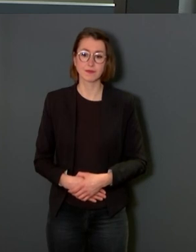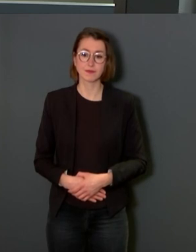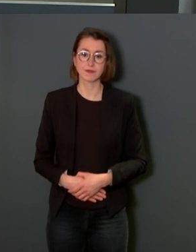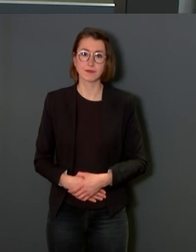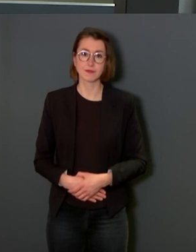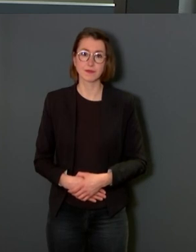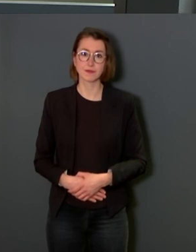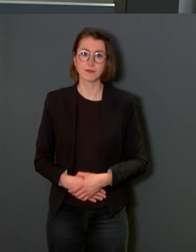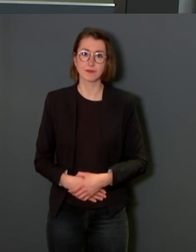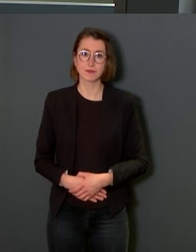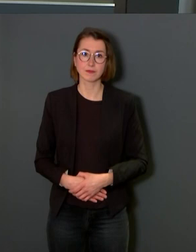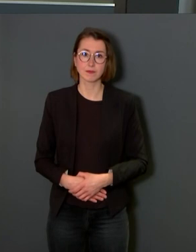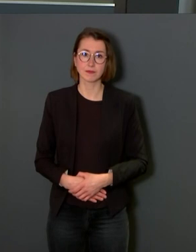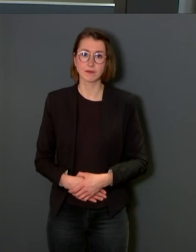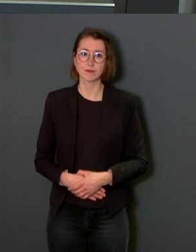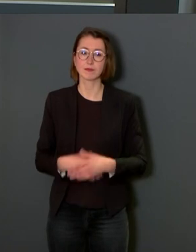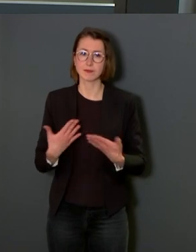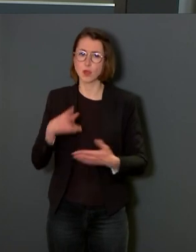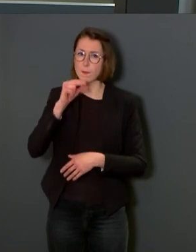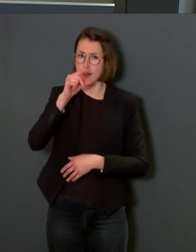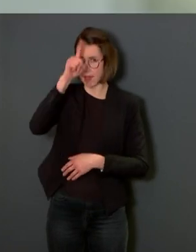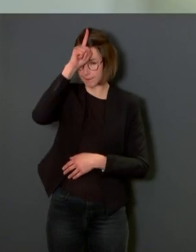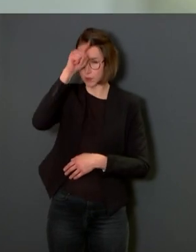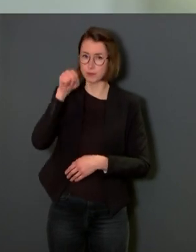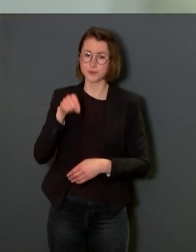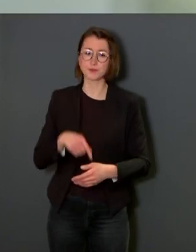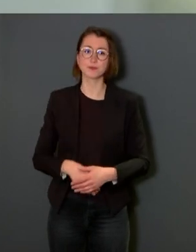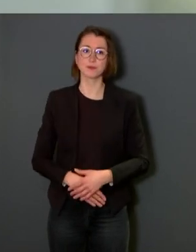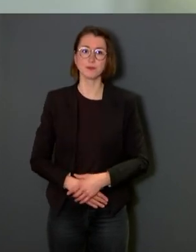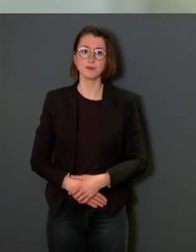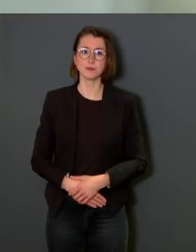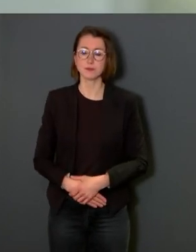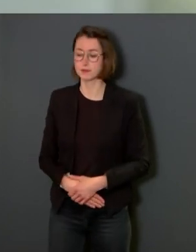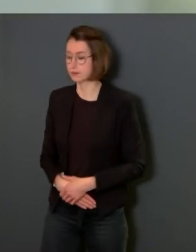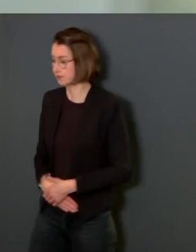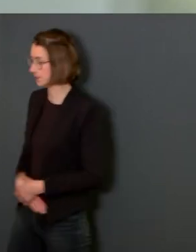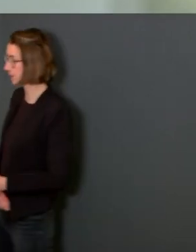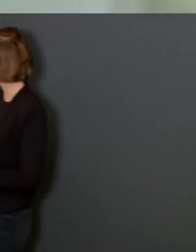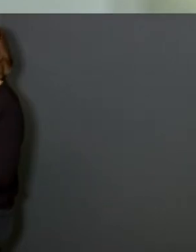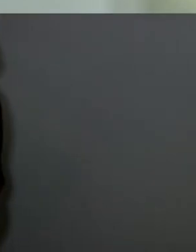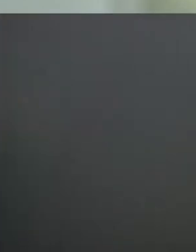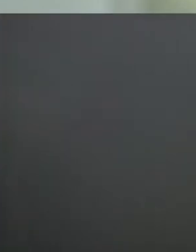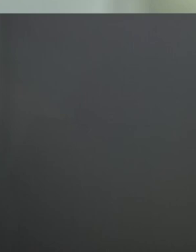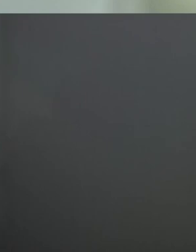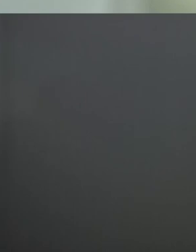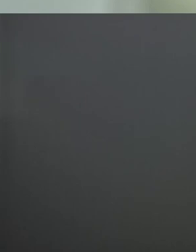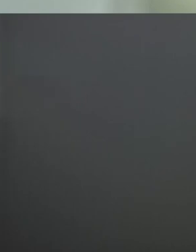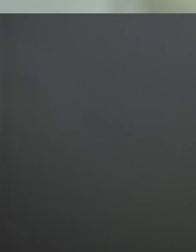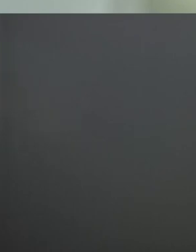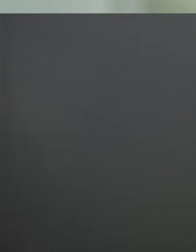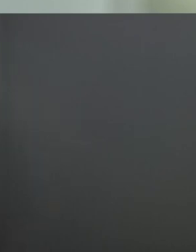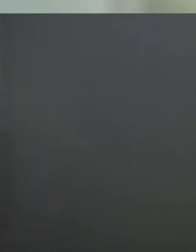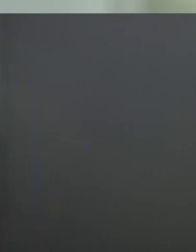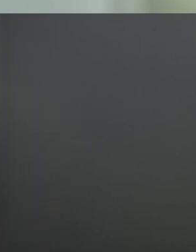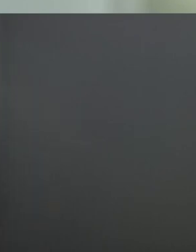Ja, meine sehr verehrten Damen und Herren, es wurde bereits hinreichend dargelegt. Uns ist sehr bewusst, dass die Menschen